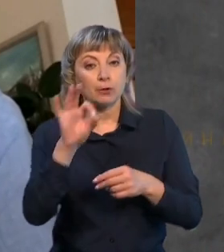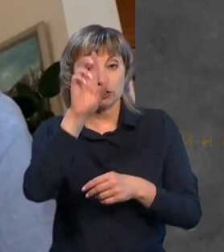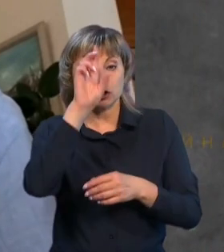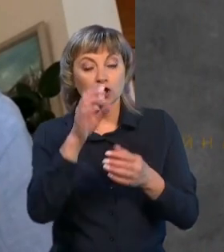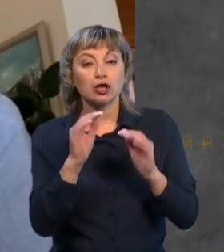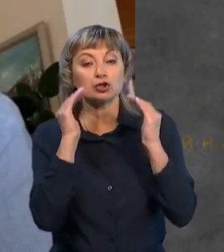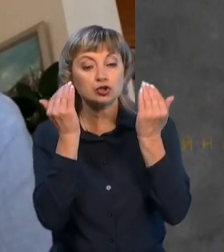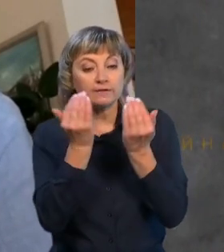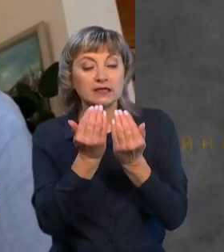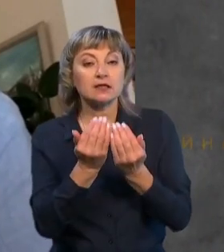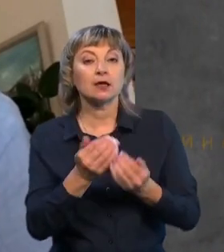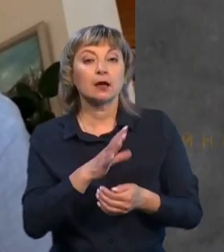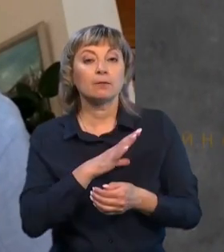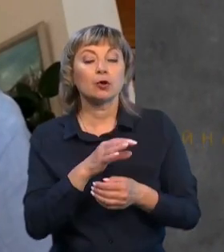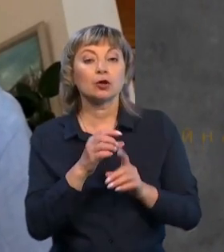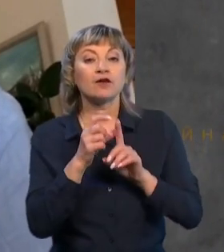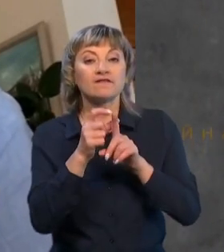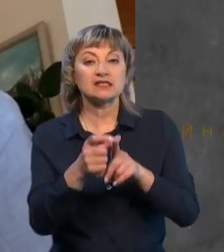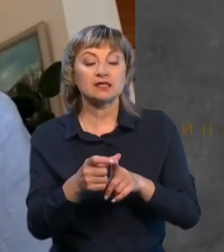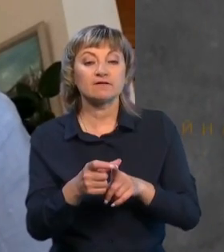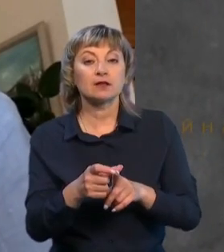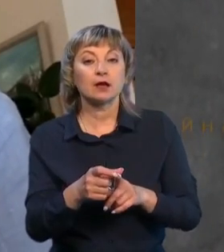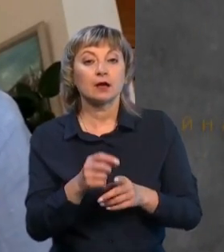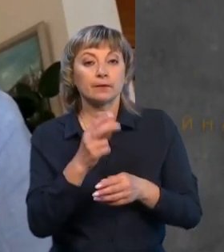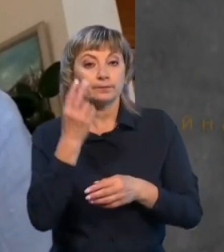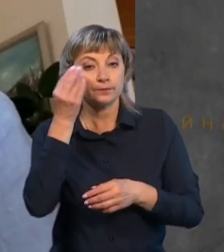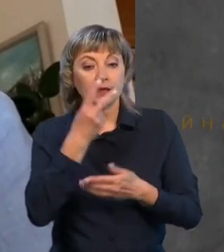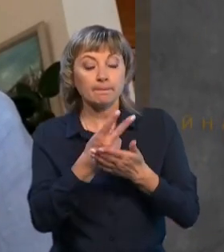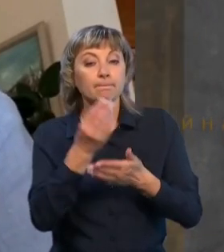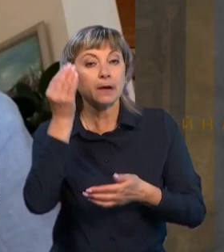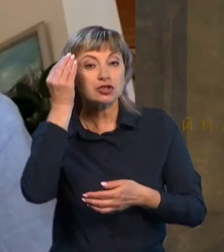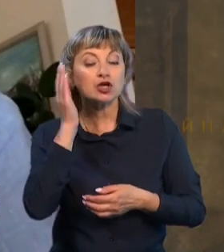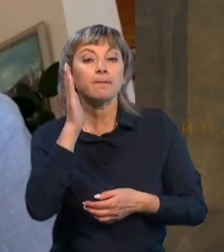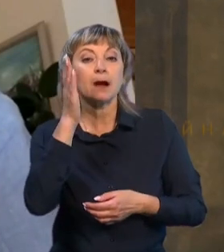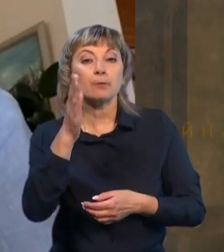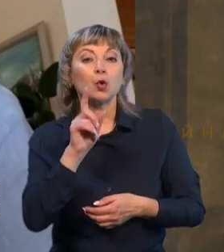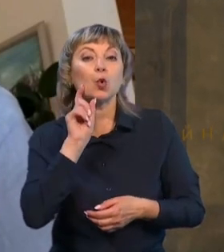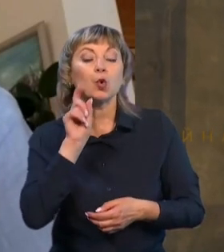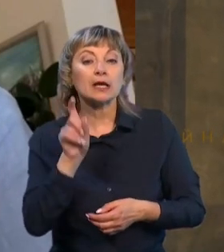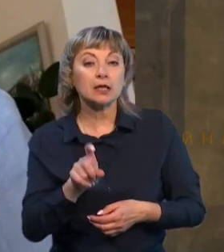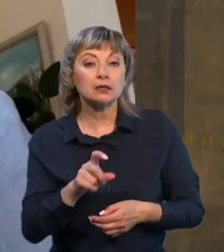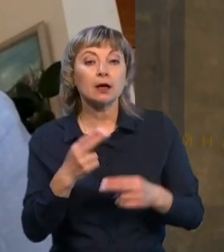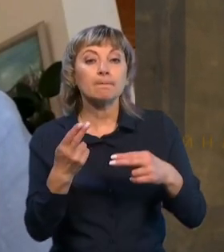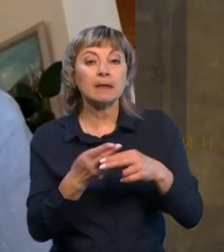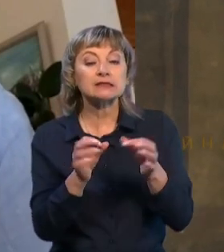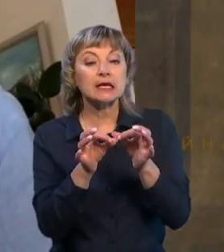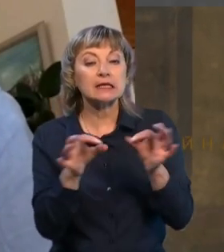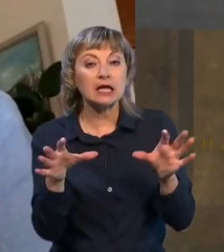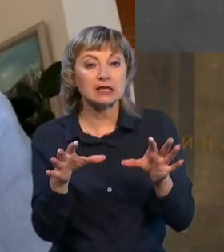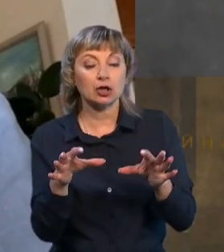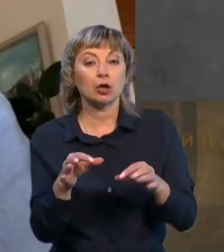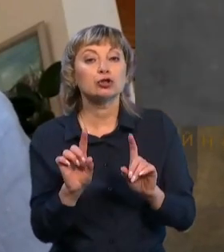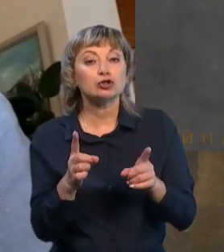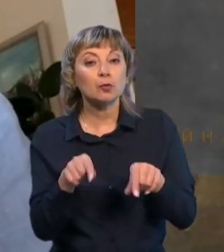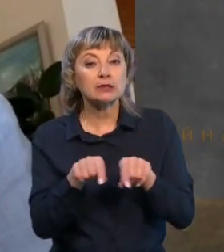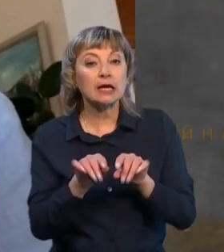суверенітет було висловлено бачення майбутнього України без ядерного Чому